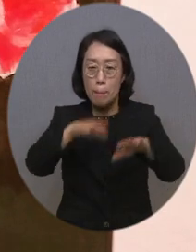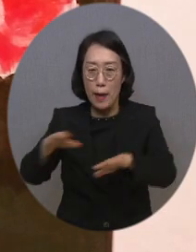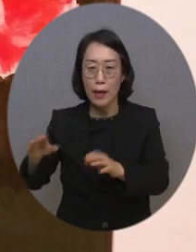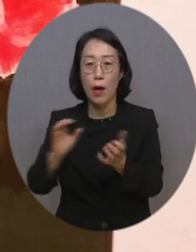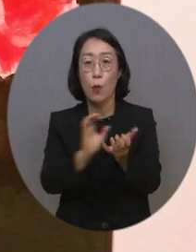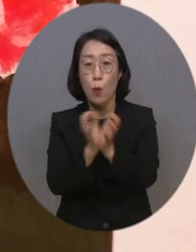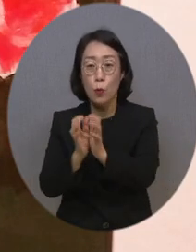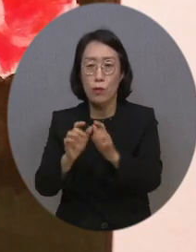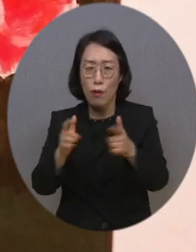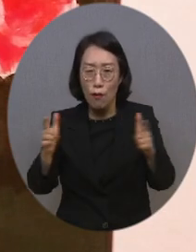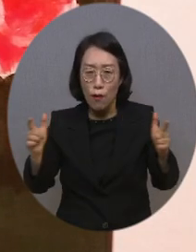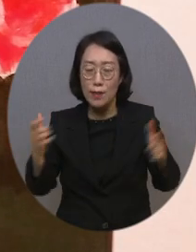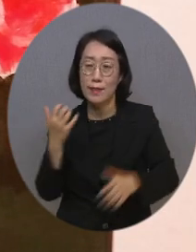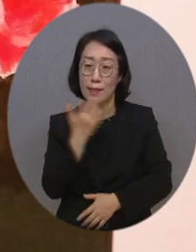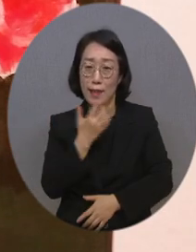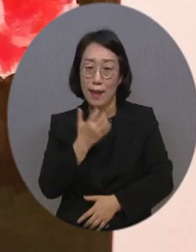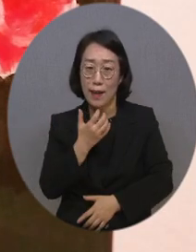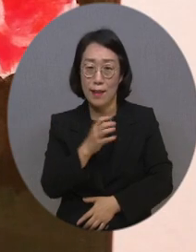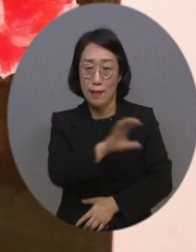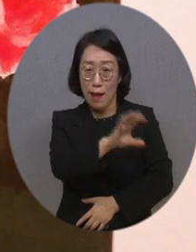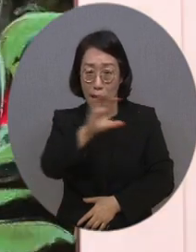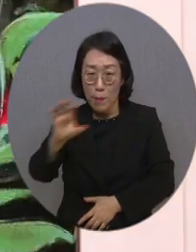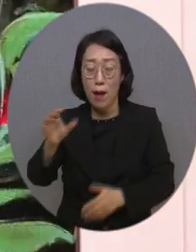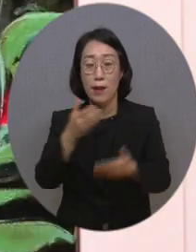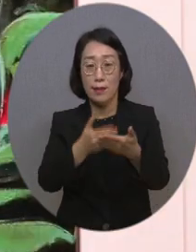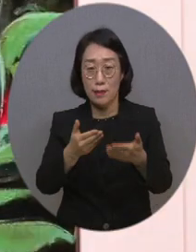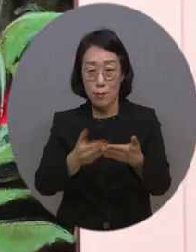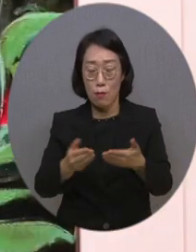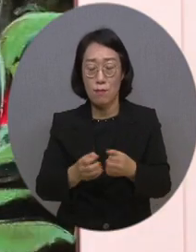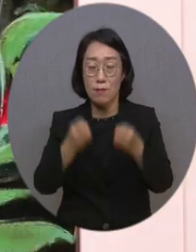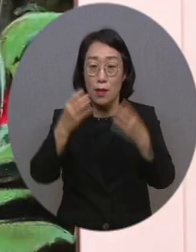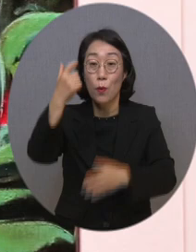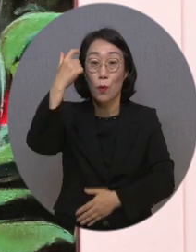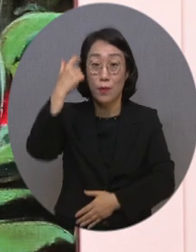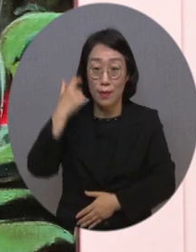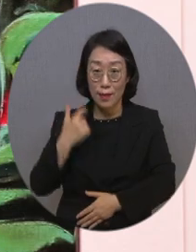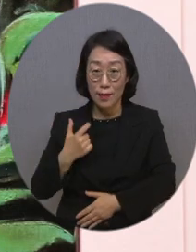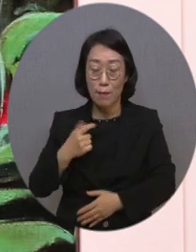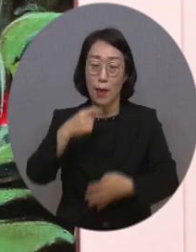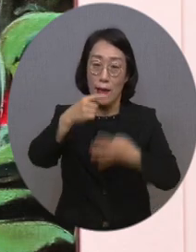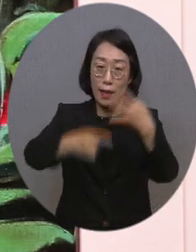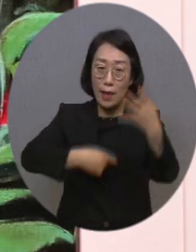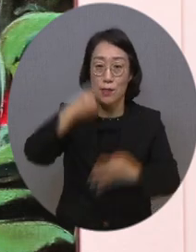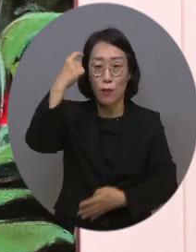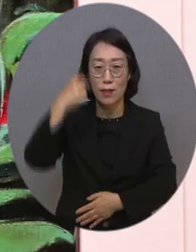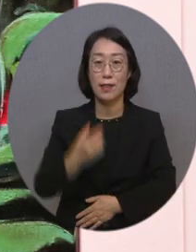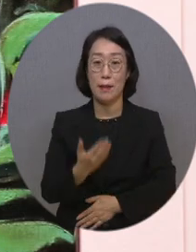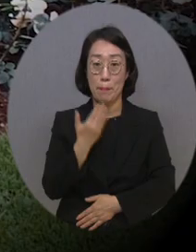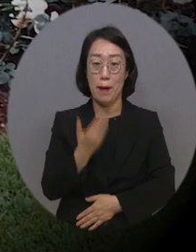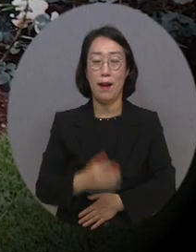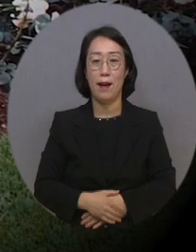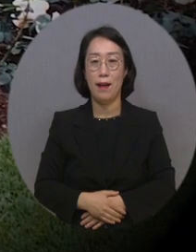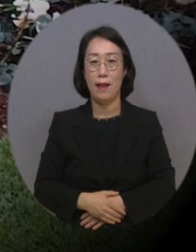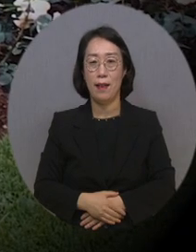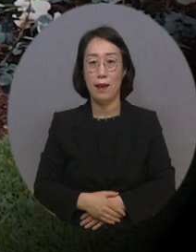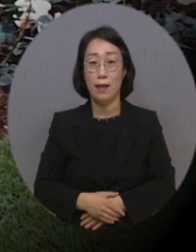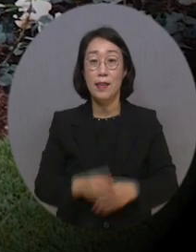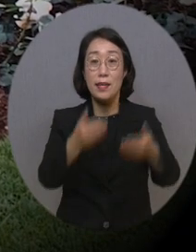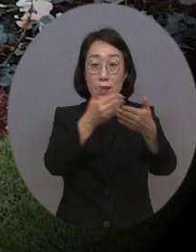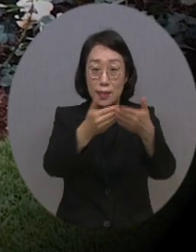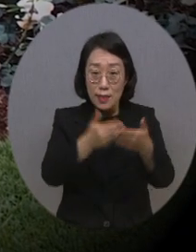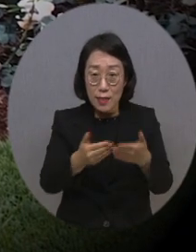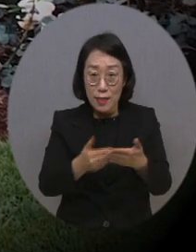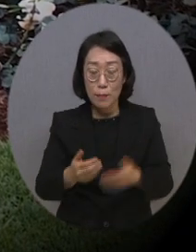장미꽃의 아름다운 색채를 화폭에 담아내 새로운 감흥과 계절의 정취를 느끼게 해줍니다. 이